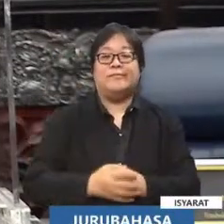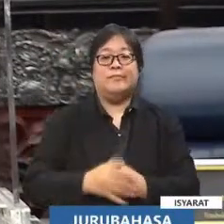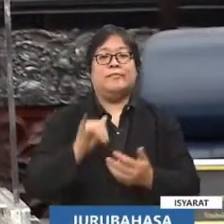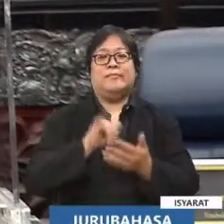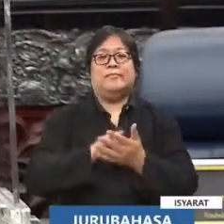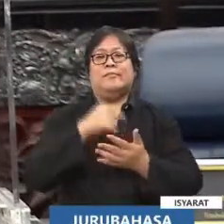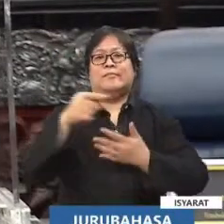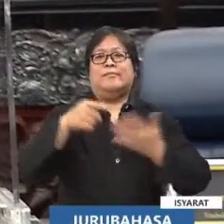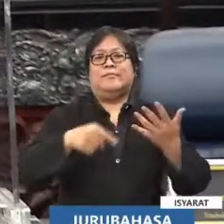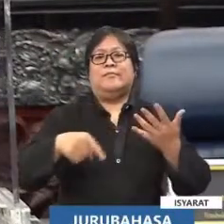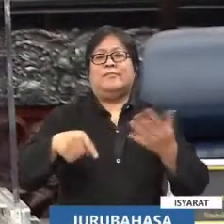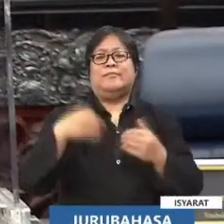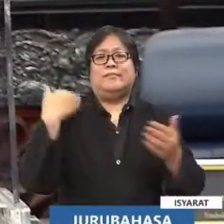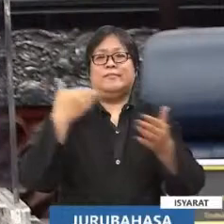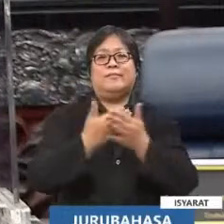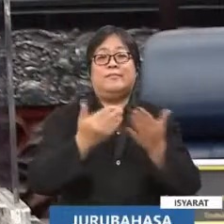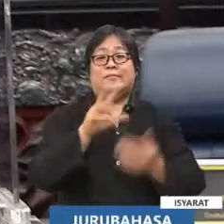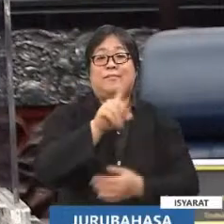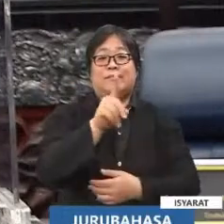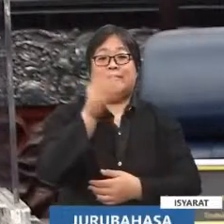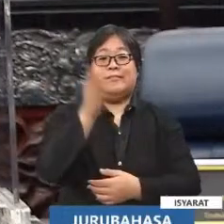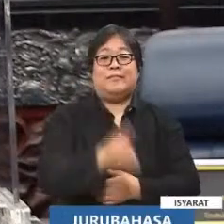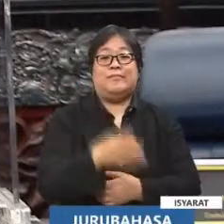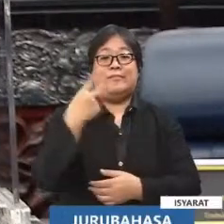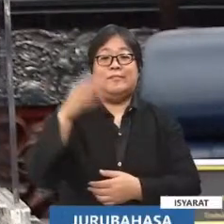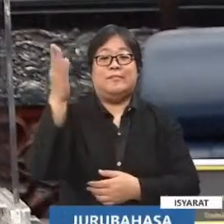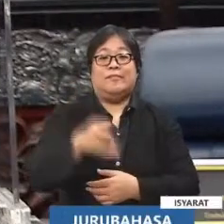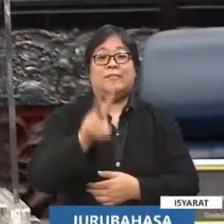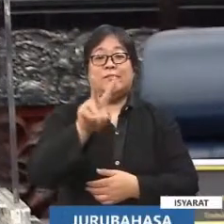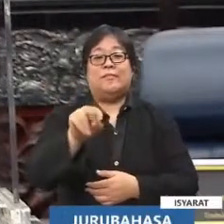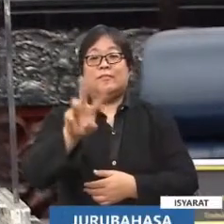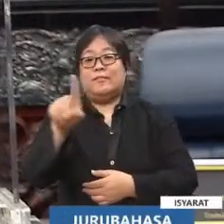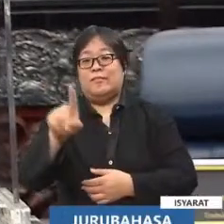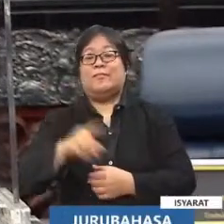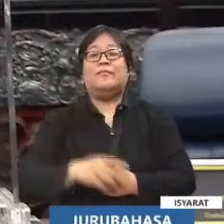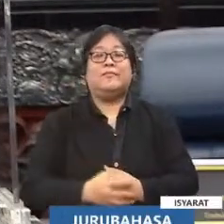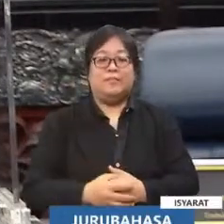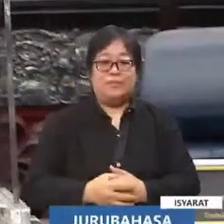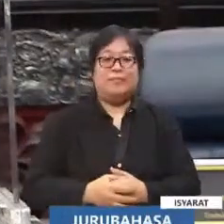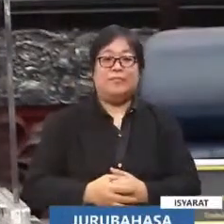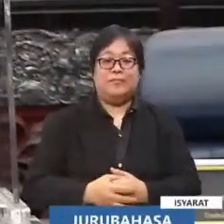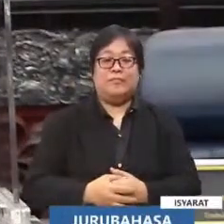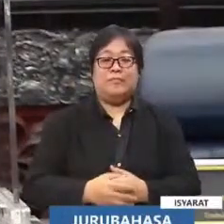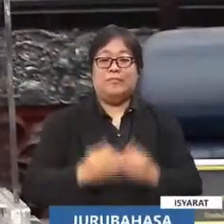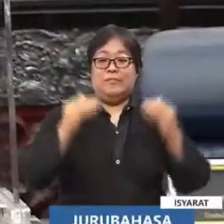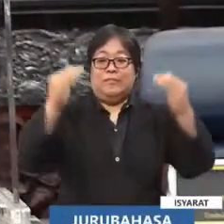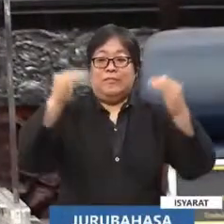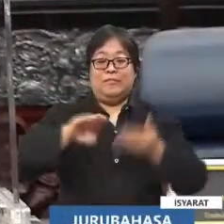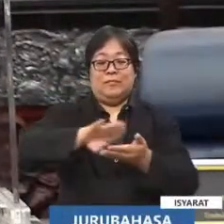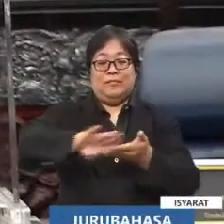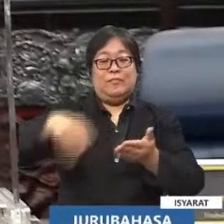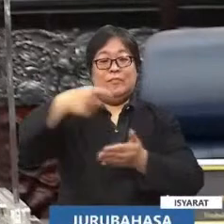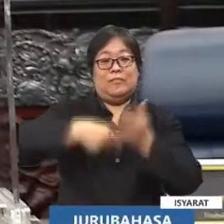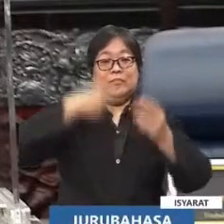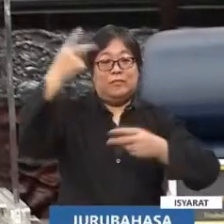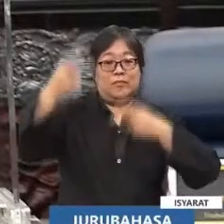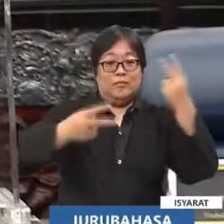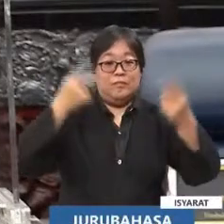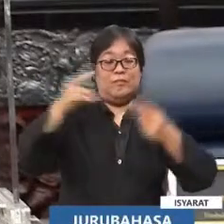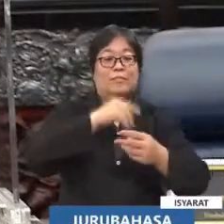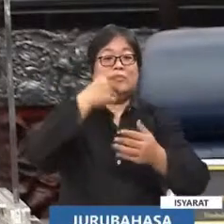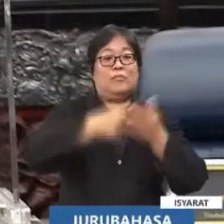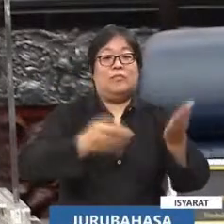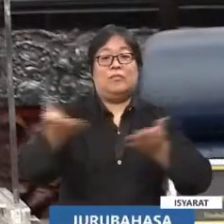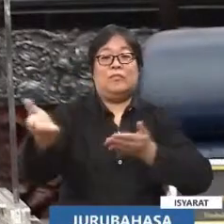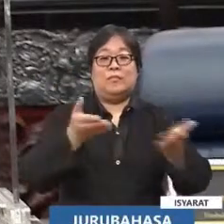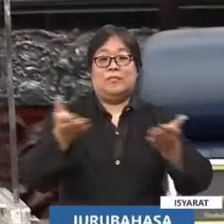sebagainya, itu 10% sehingga 31 hari bulan Disember 2021. Pengucalan cukai pelancongan dan juga cukai